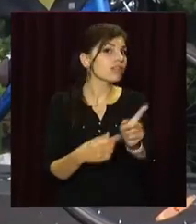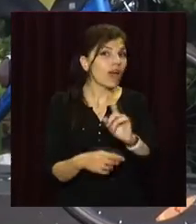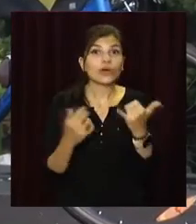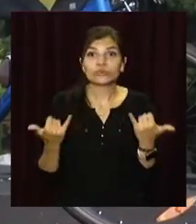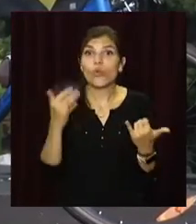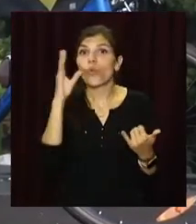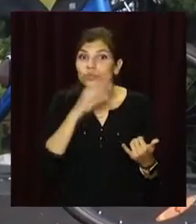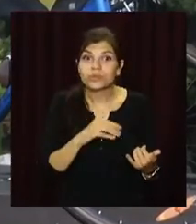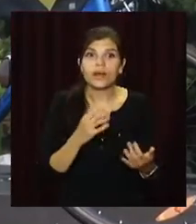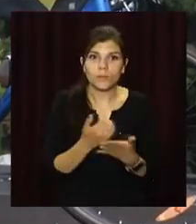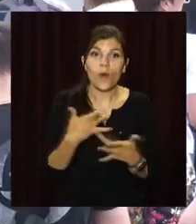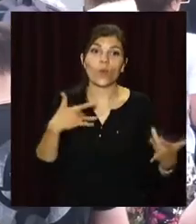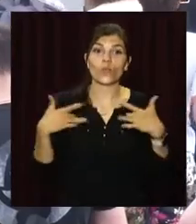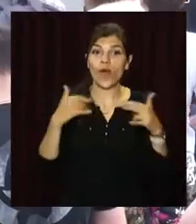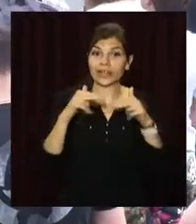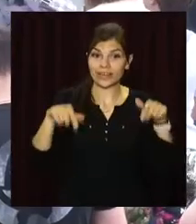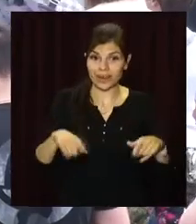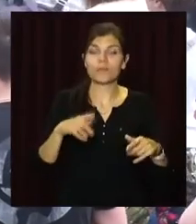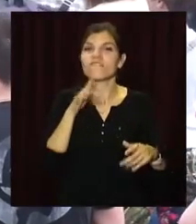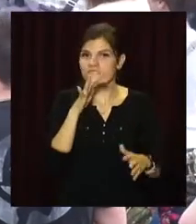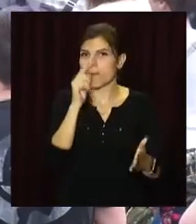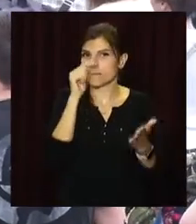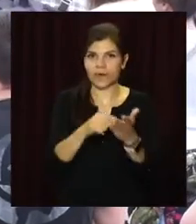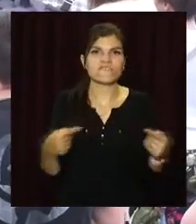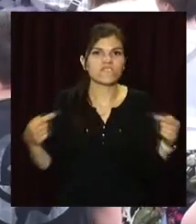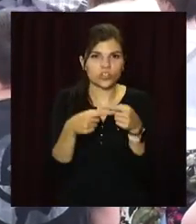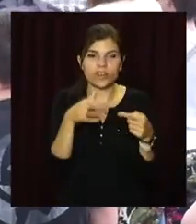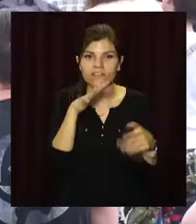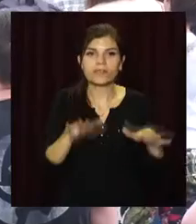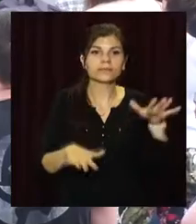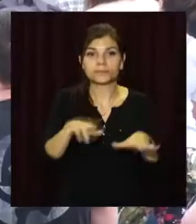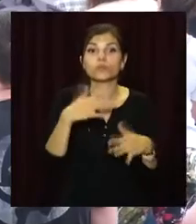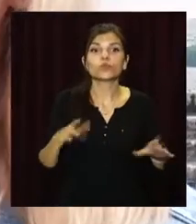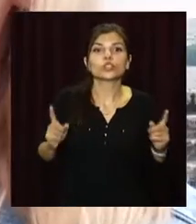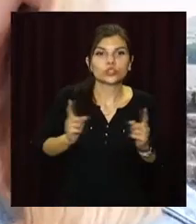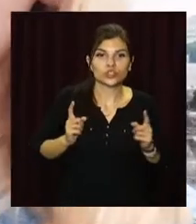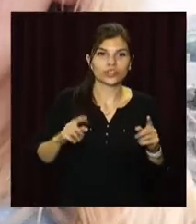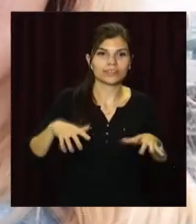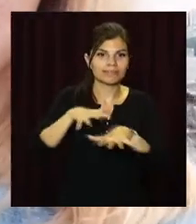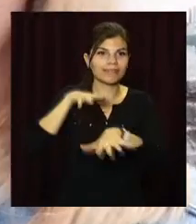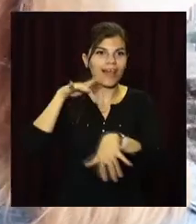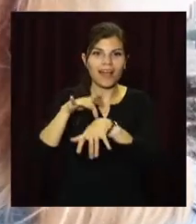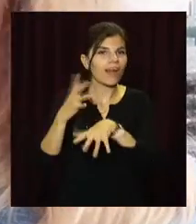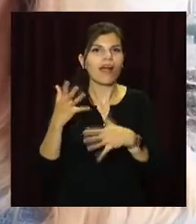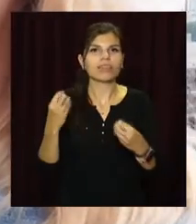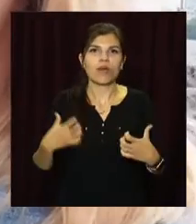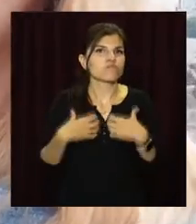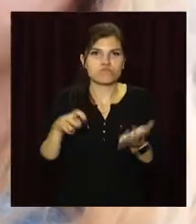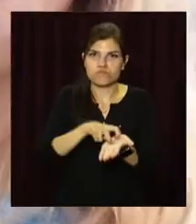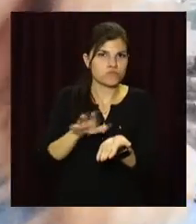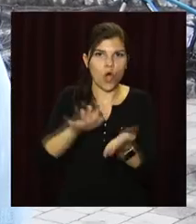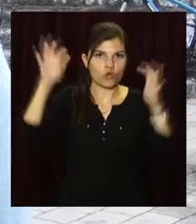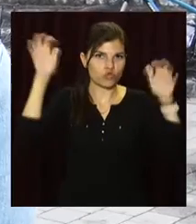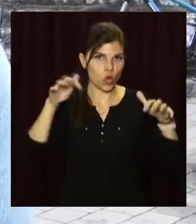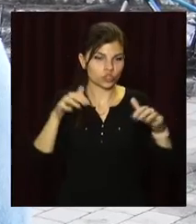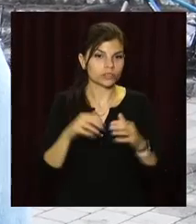дістався вчасно. На фестивальному причалі його вже чекали прихильники, яких не злякали гроза та злива. Подобається дуже цей гурт, український,